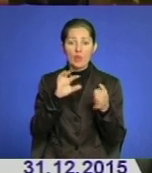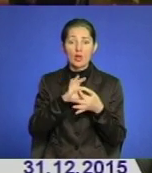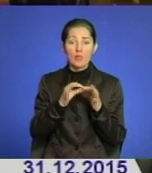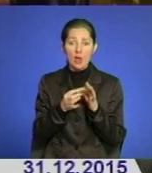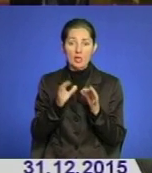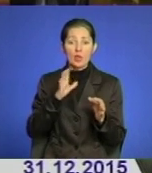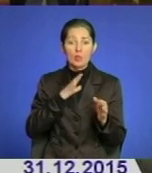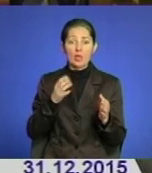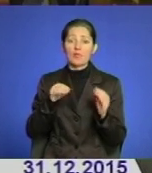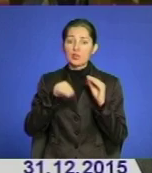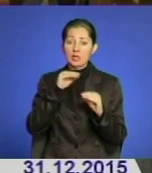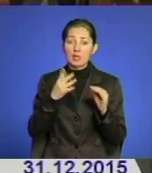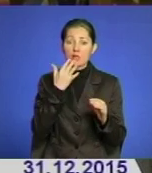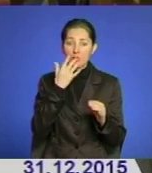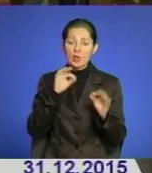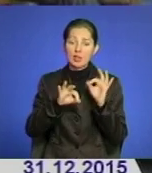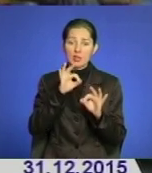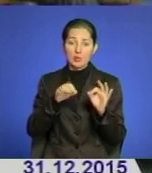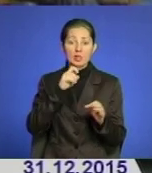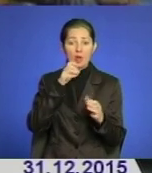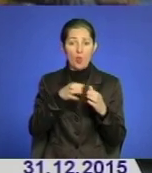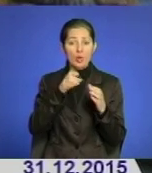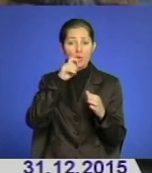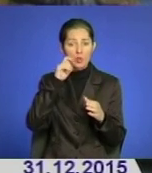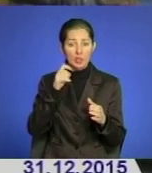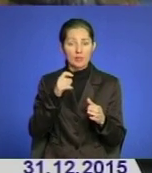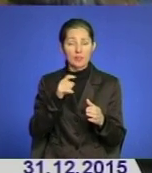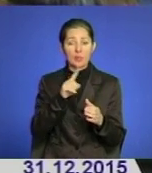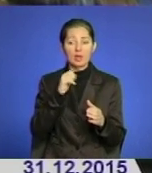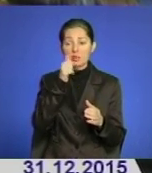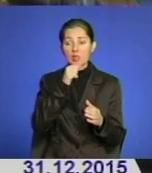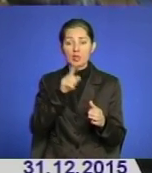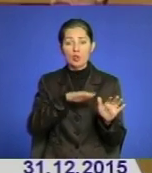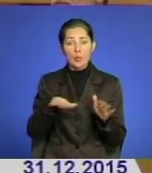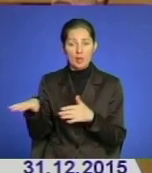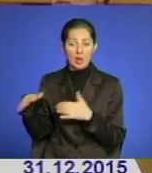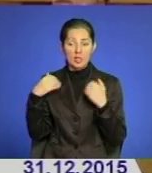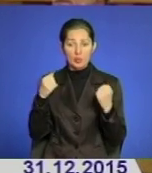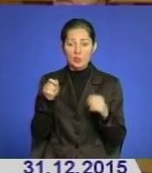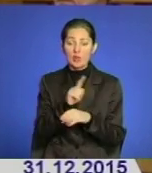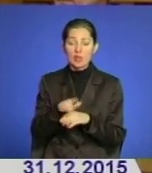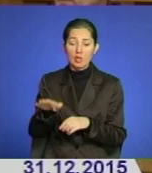в складі національної збірної команди України. Загалом за рік, що минає, спортсмени Тернопільщини